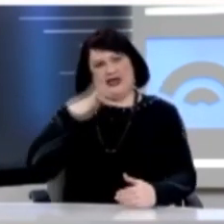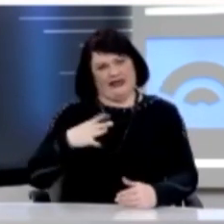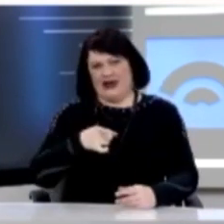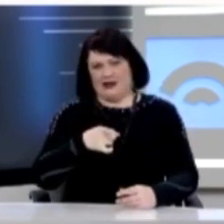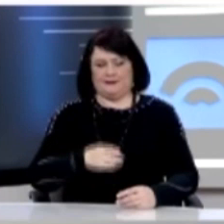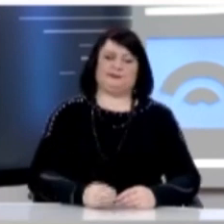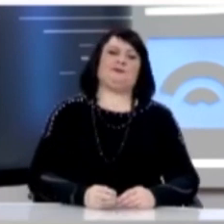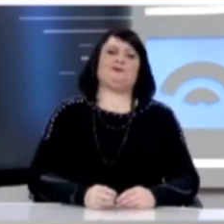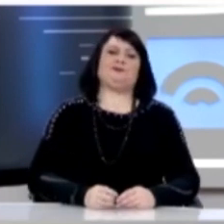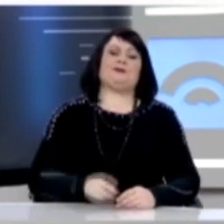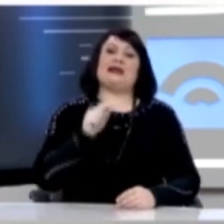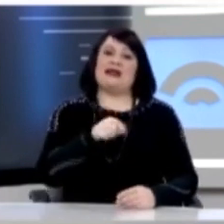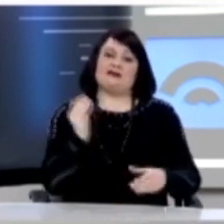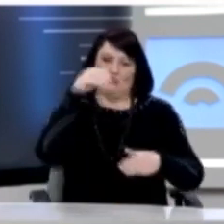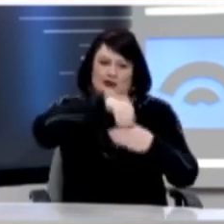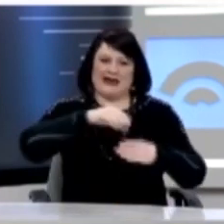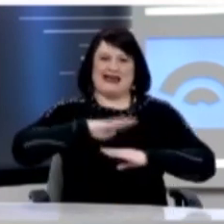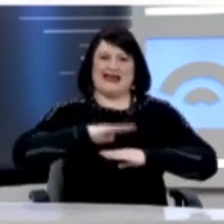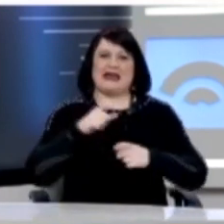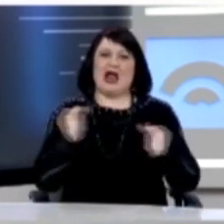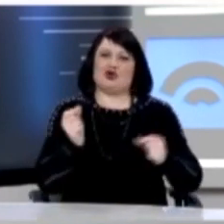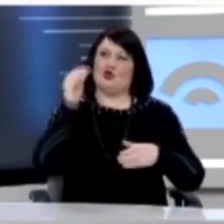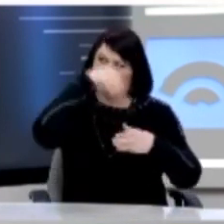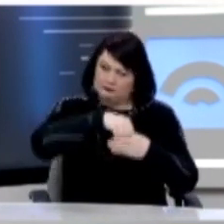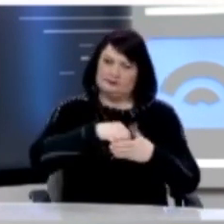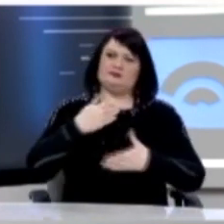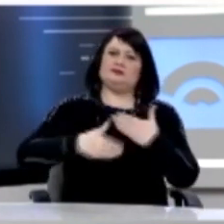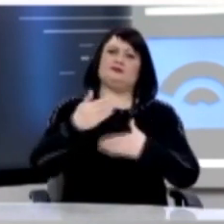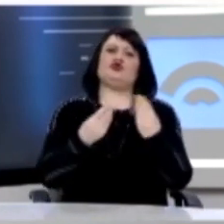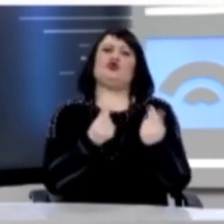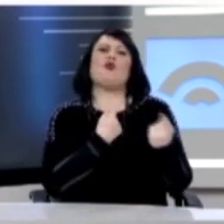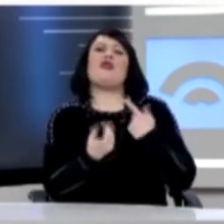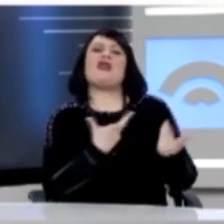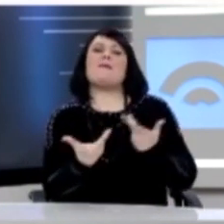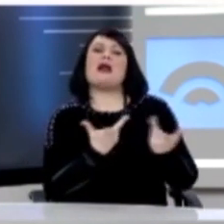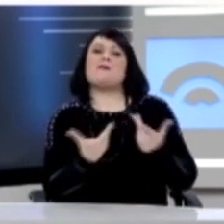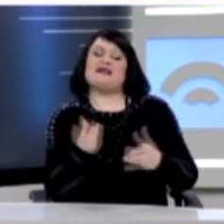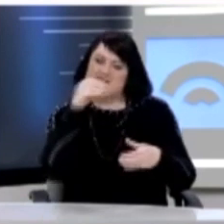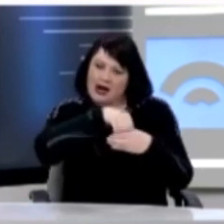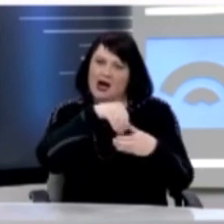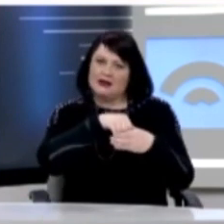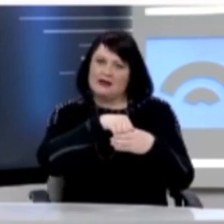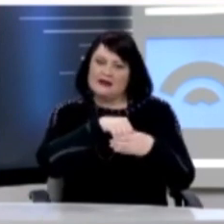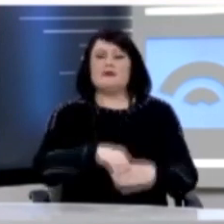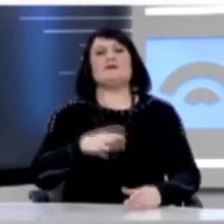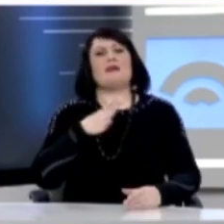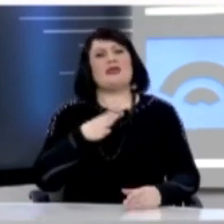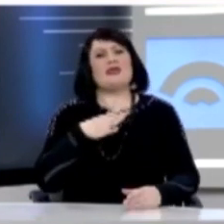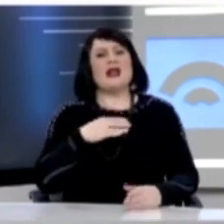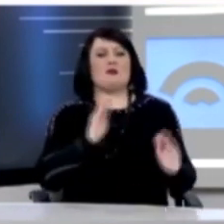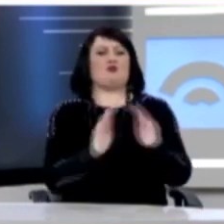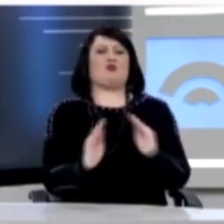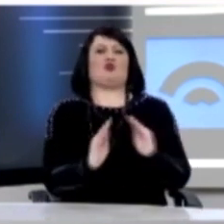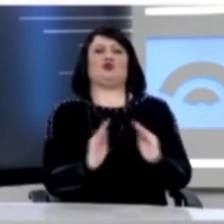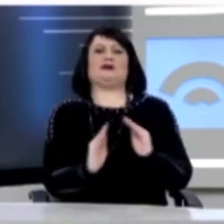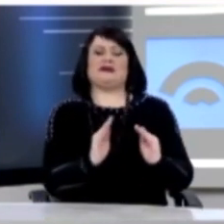η μεγαλύτερη εμπλοκή του ΝΑΤΟ στη διαδικασία της διαπραγμάτευσης, προκειμένου να αποτελέσει ομπρέλα